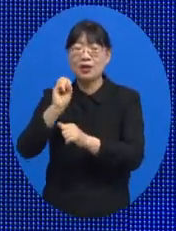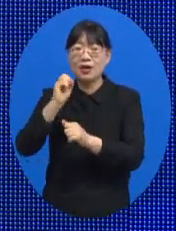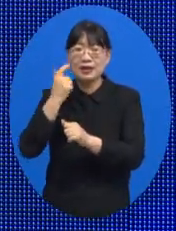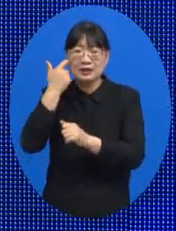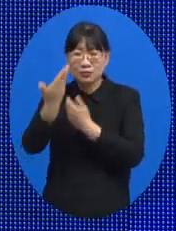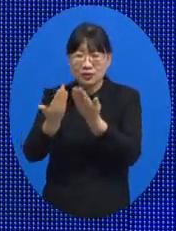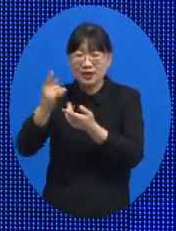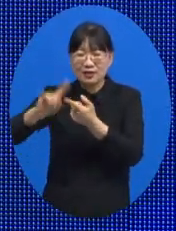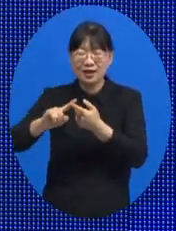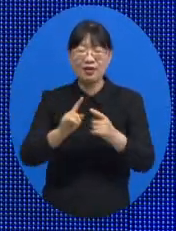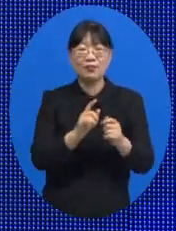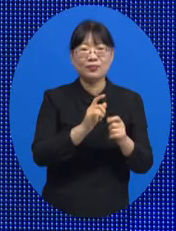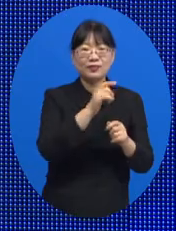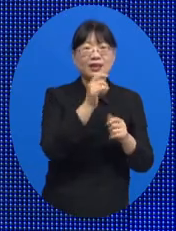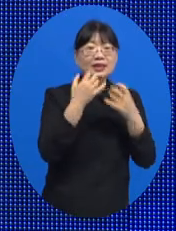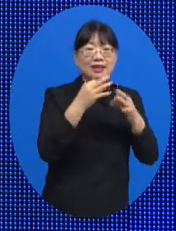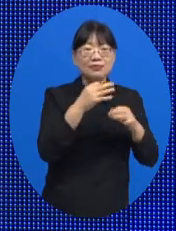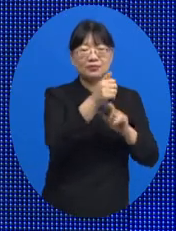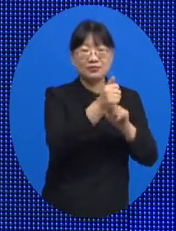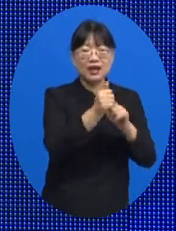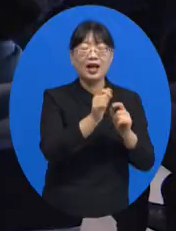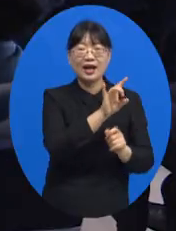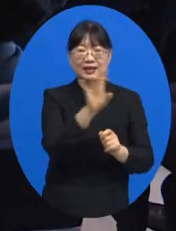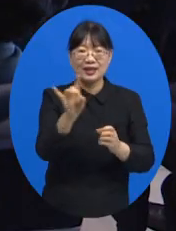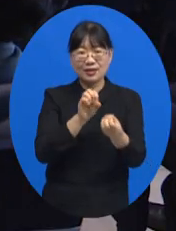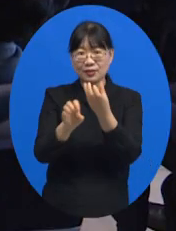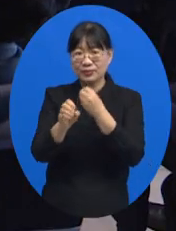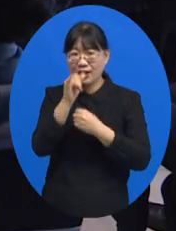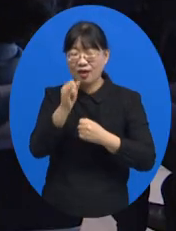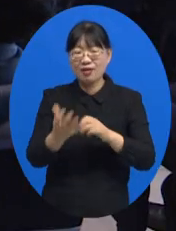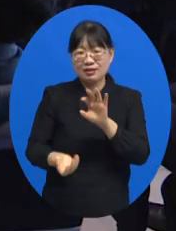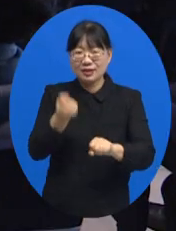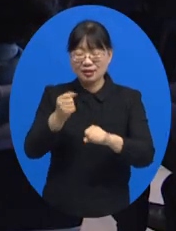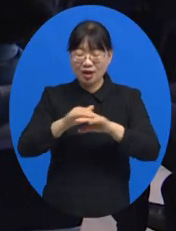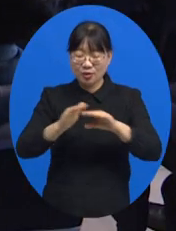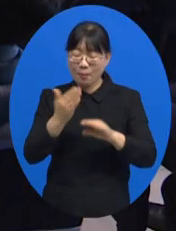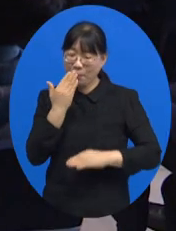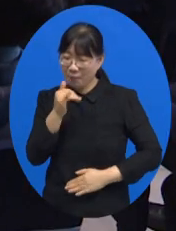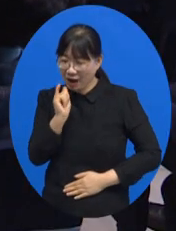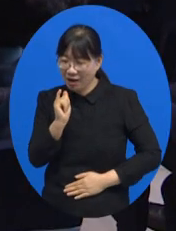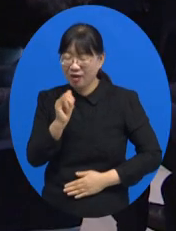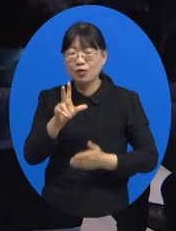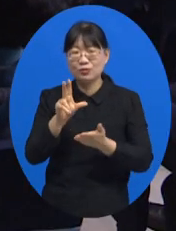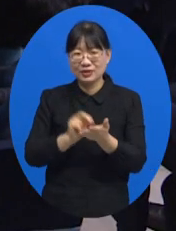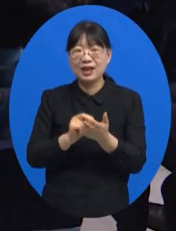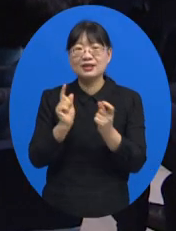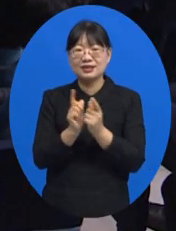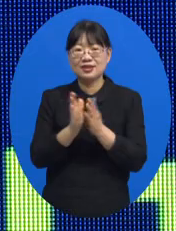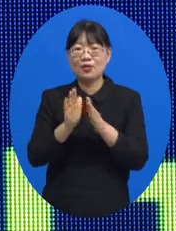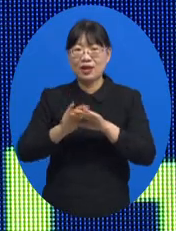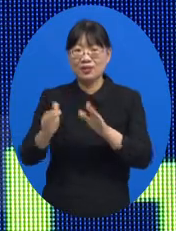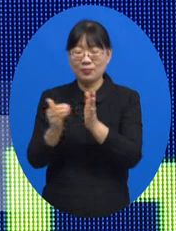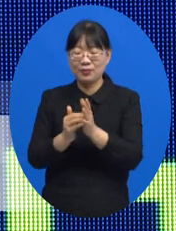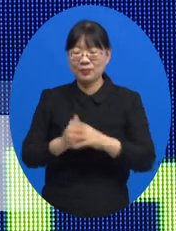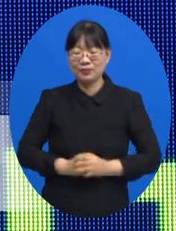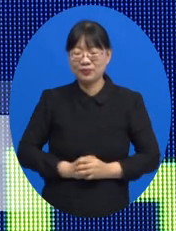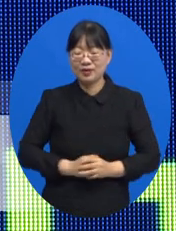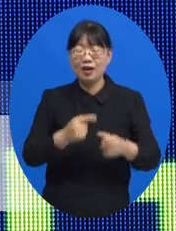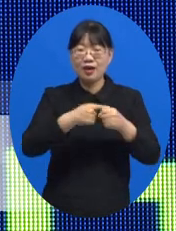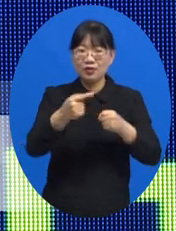하나하나 답을 바로 하는 형식 즉시 해결이 가능한 건 문제를 현장에서 봅니다 어려울